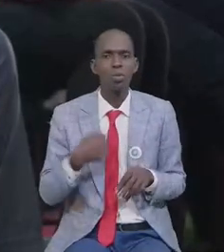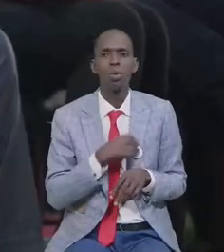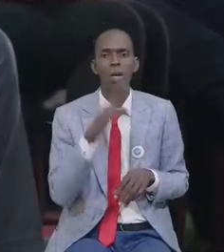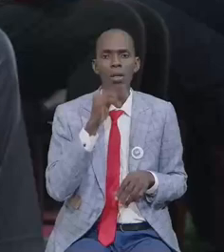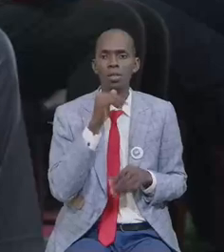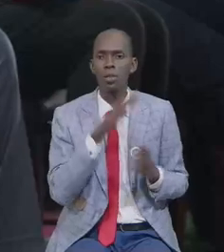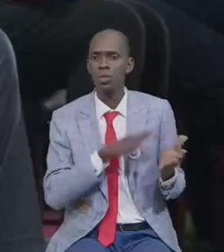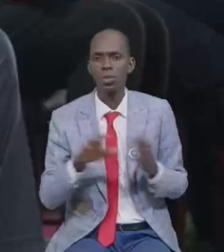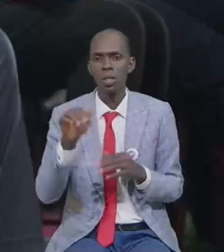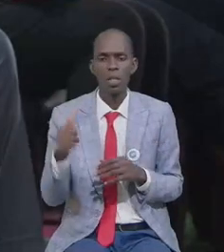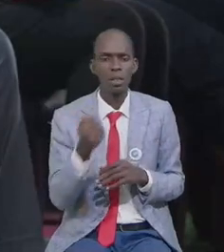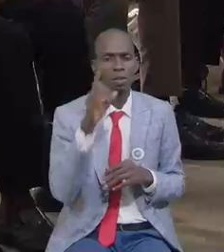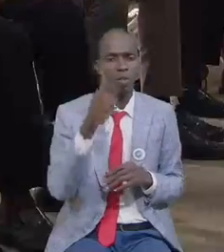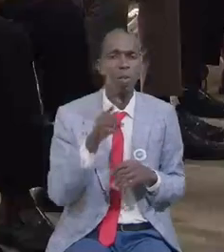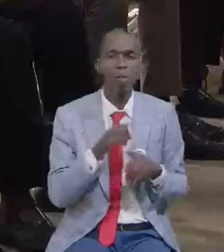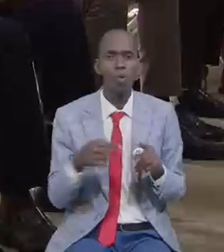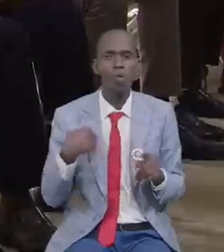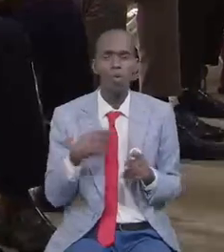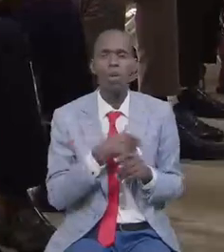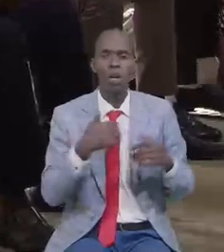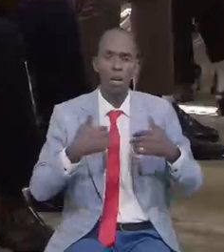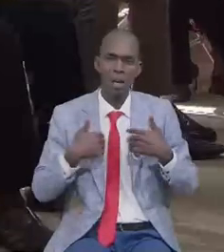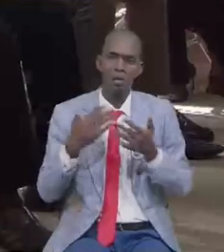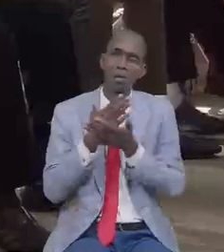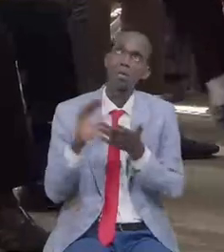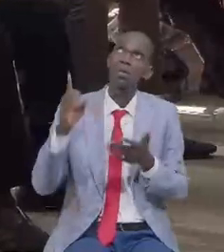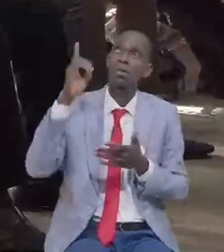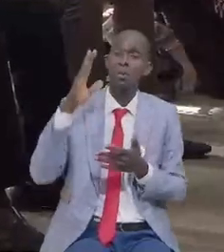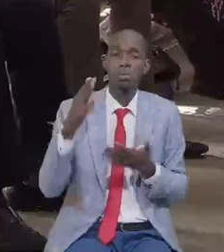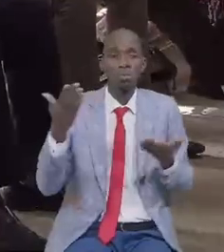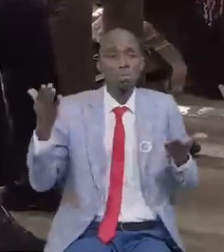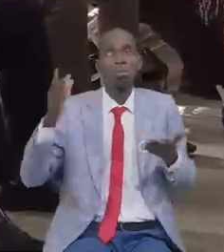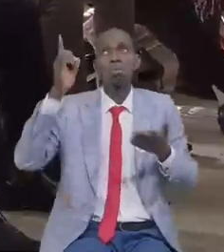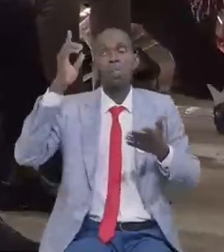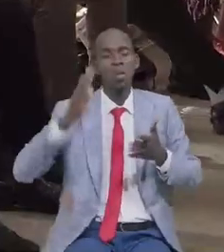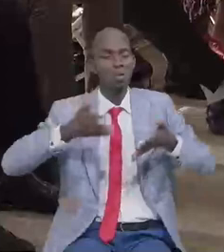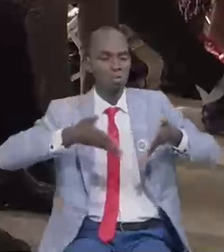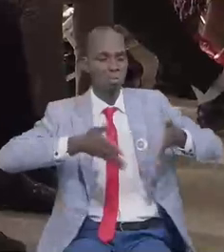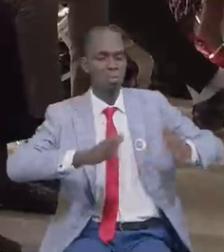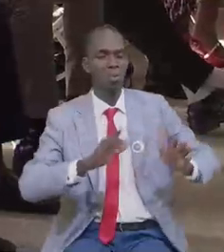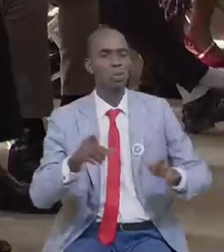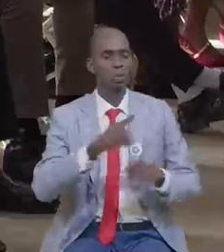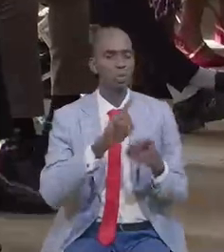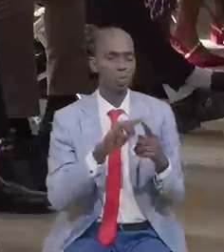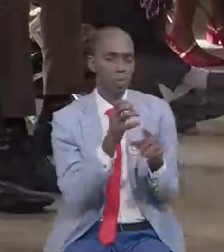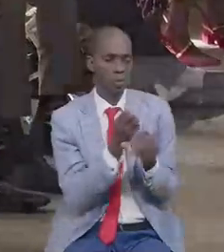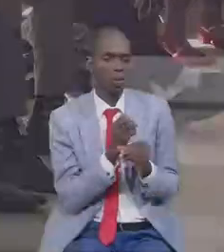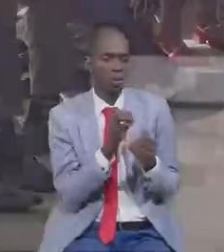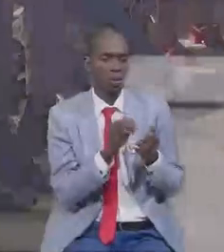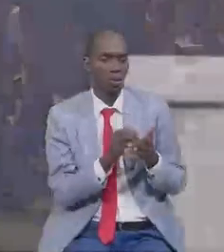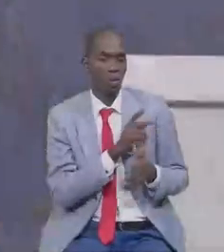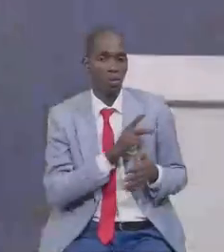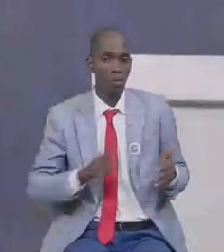avons rejeté Dieu. Et Dieu leur a donné ce qu'ils veulent. Vous cherchez un roi, il les a donné un roi